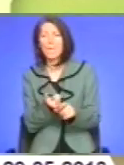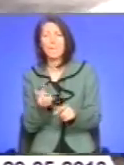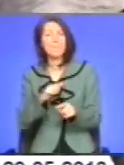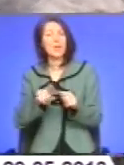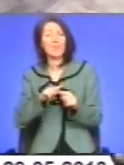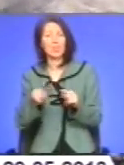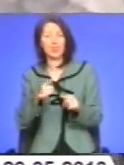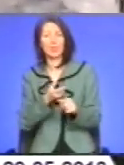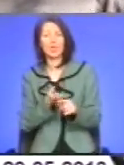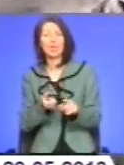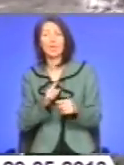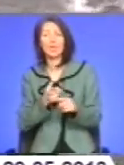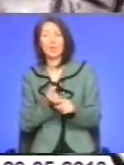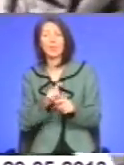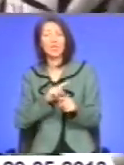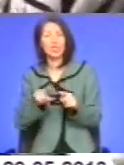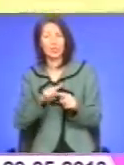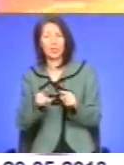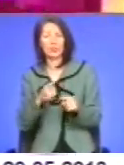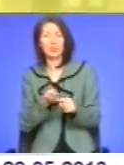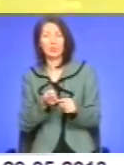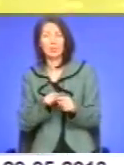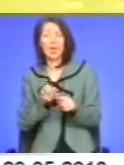найчастіше призводить до нещастя.